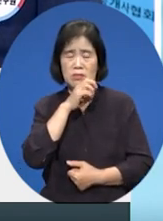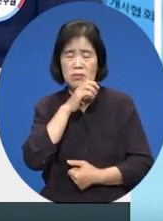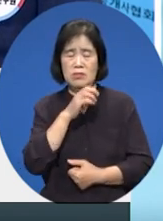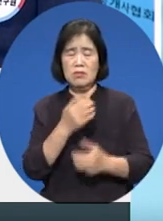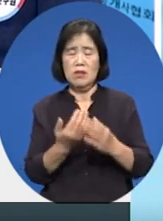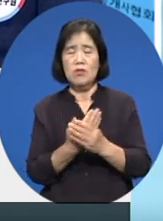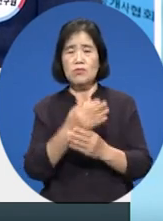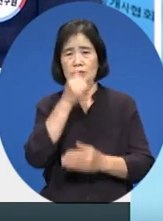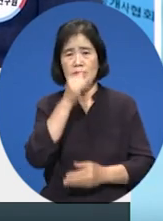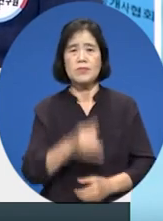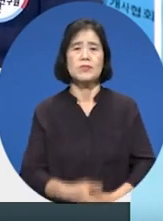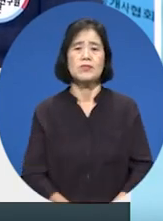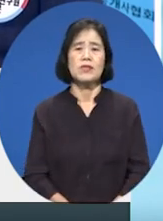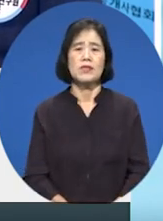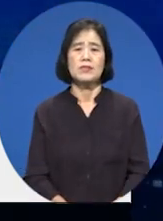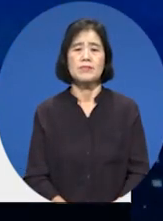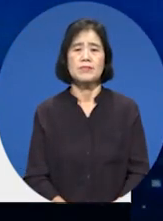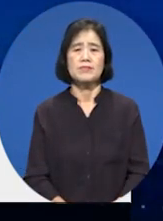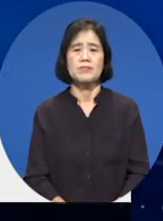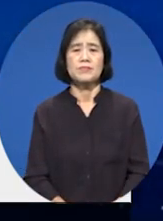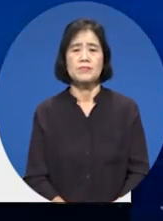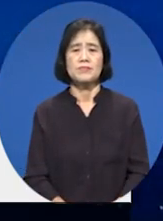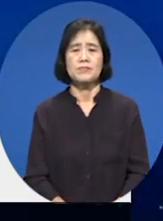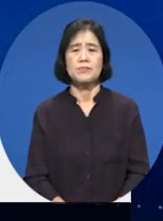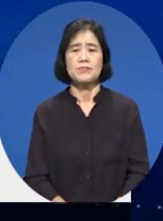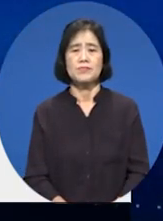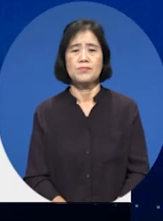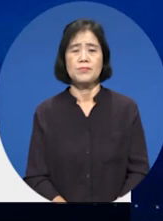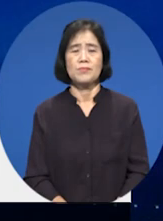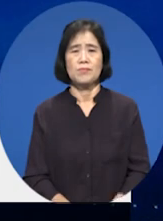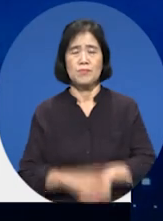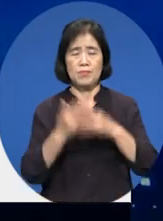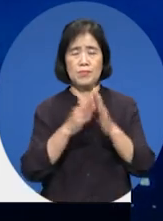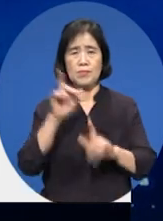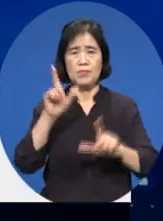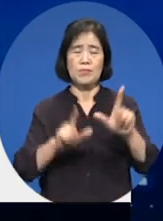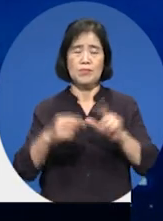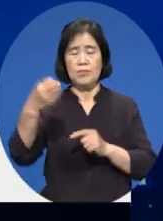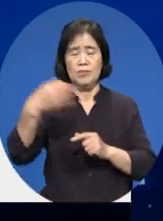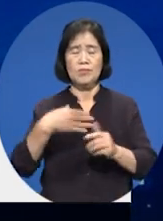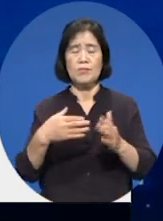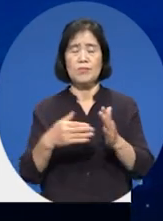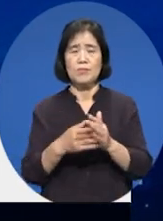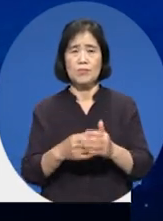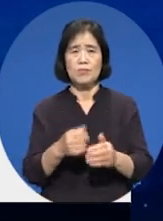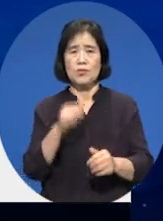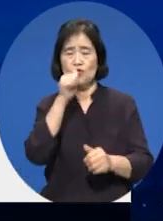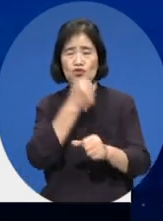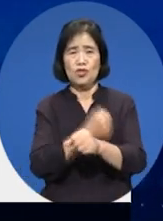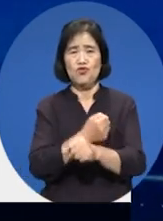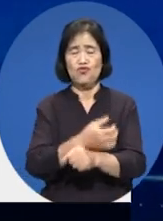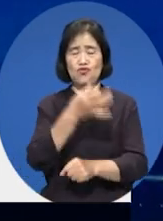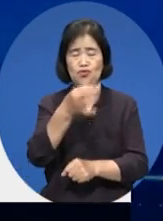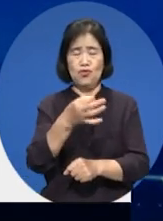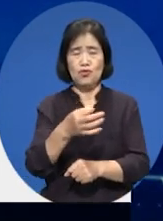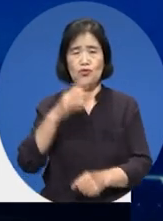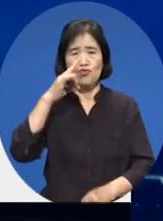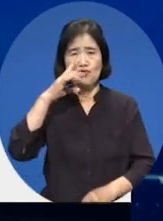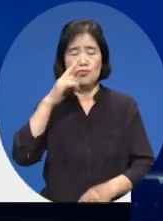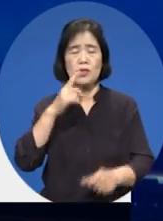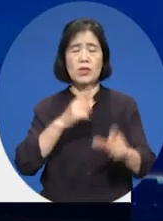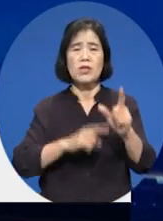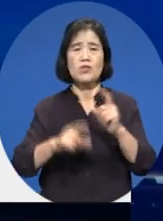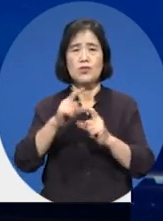들리진 않습니다. 네. 자, 전반적인 상황까지 함께 짚어보셨는데, 중개 수수료와 관련해 사실은 또 궁금한 지점이 하나